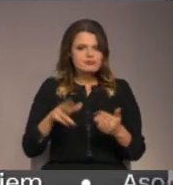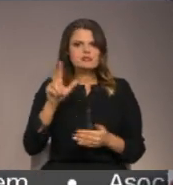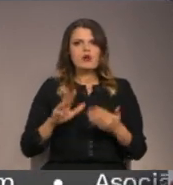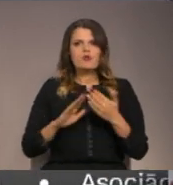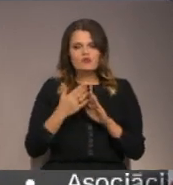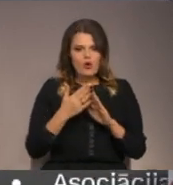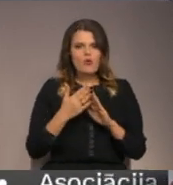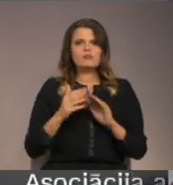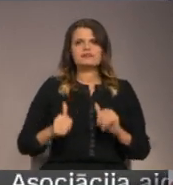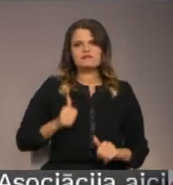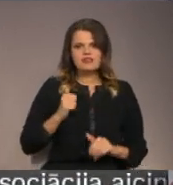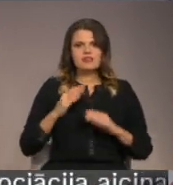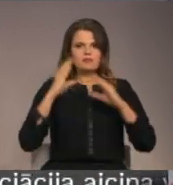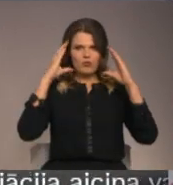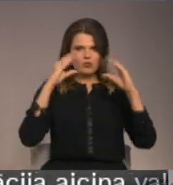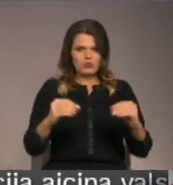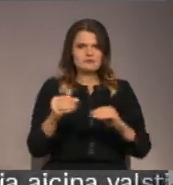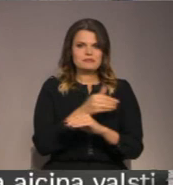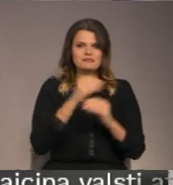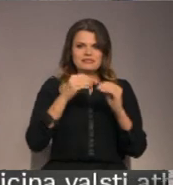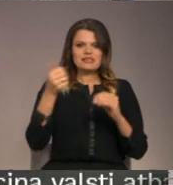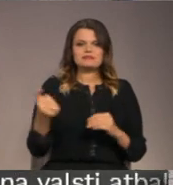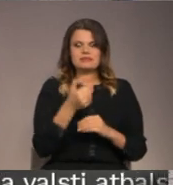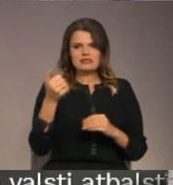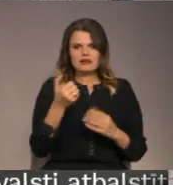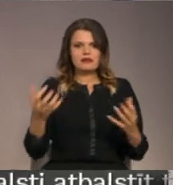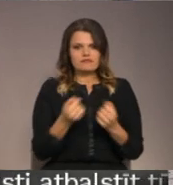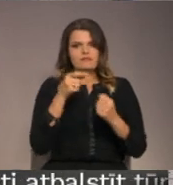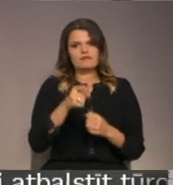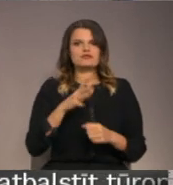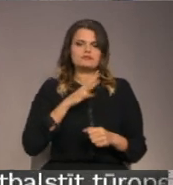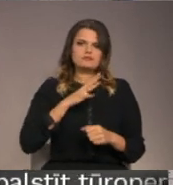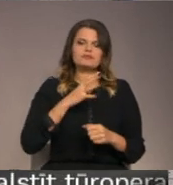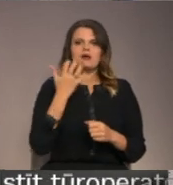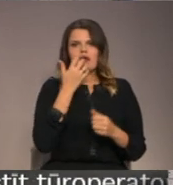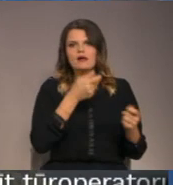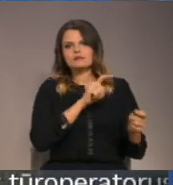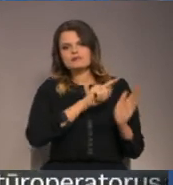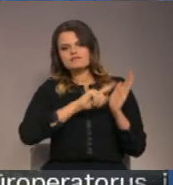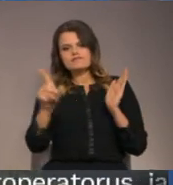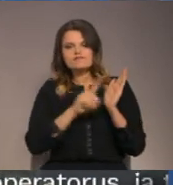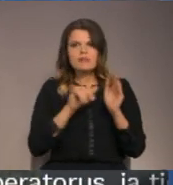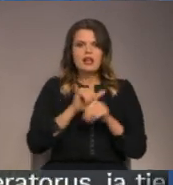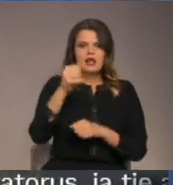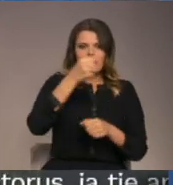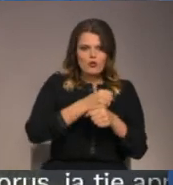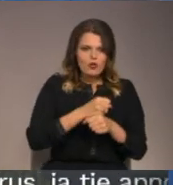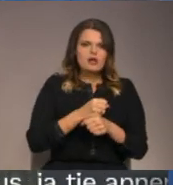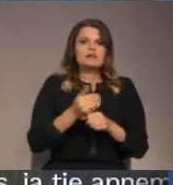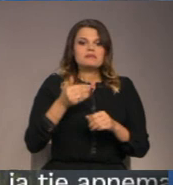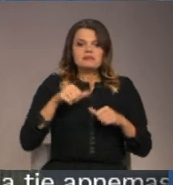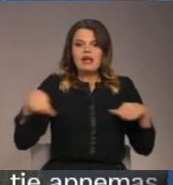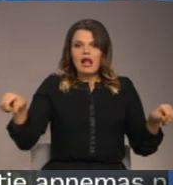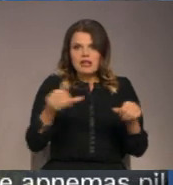uzņēmums Megabus LV, kas dibināts pirms 10 gadiem un nodarbojās ar pasažieru pārvadājumiem no un uz lidostām, vēl pirms